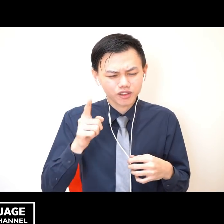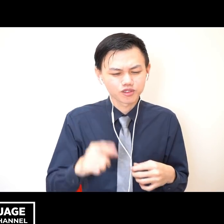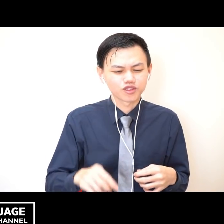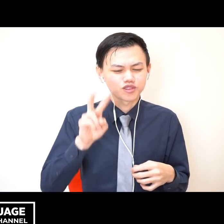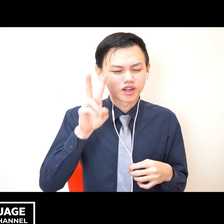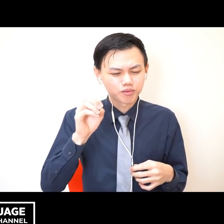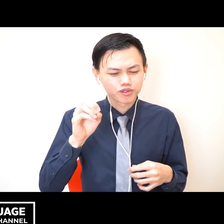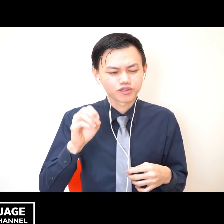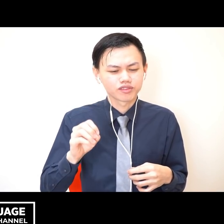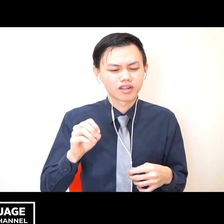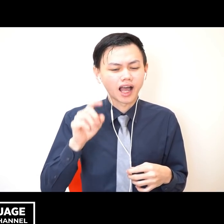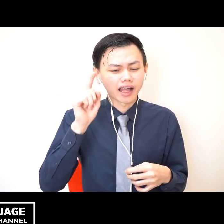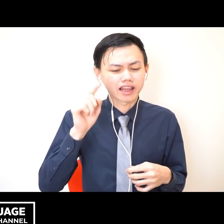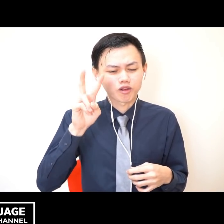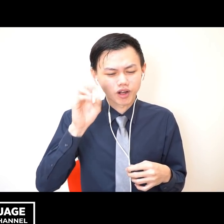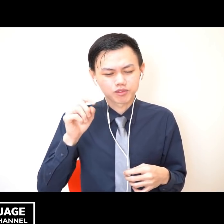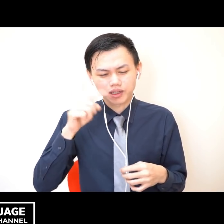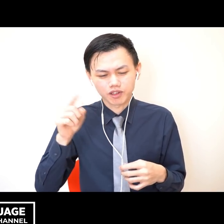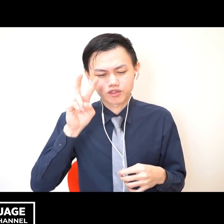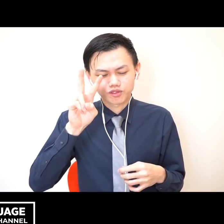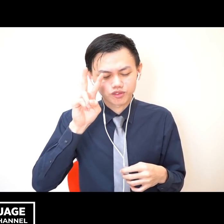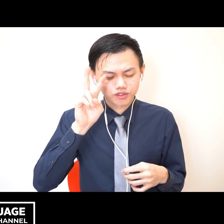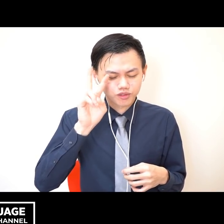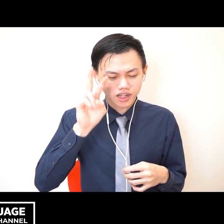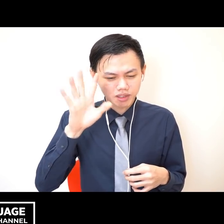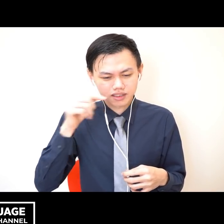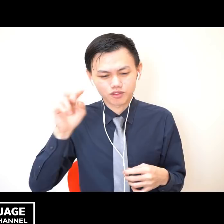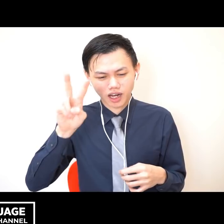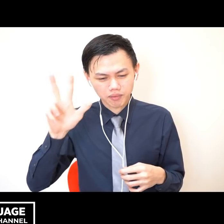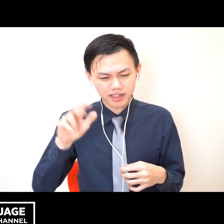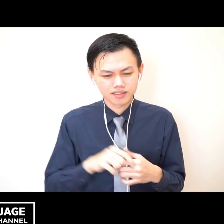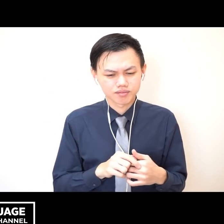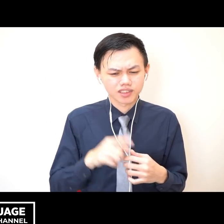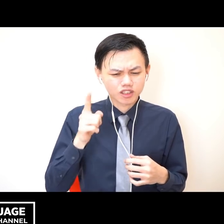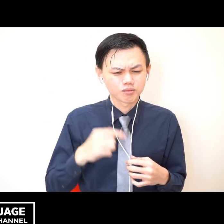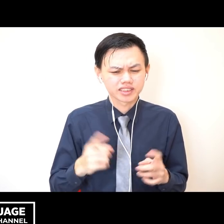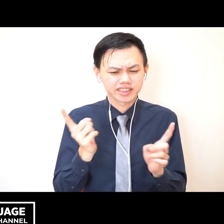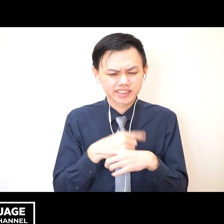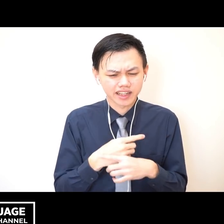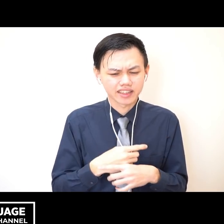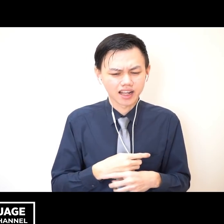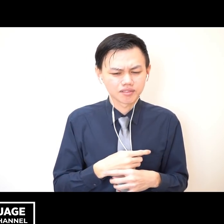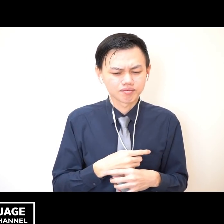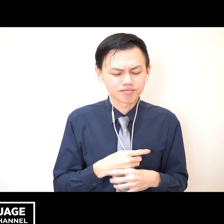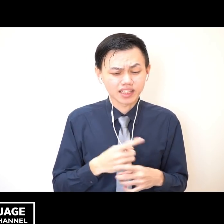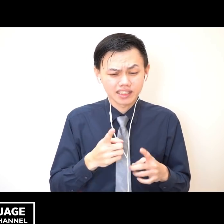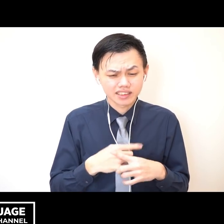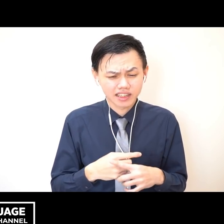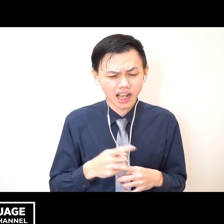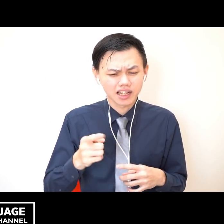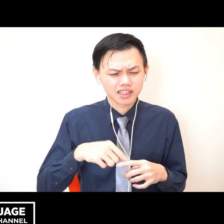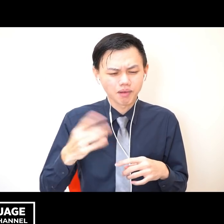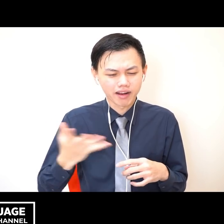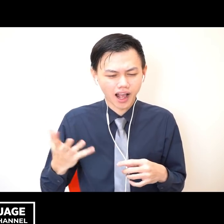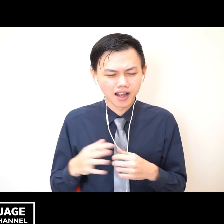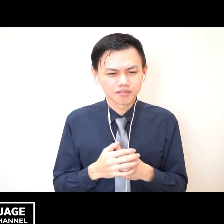rasul mereka berdebat tentang siapa yang the greatest, siapa yang terhebat dari antara mereka.